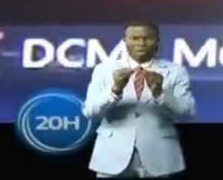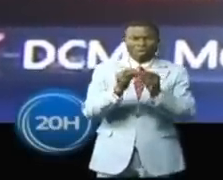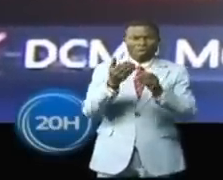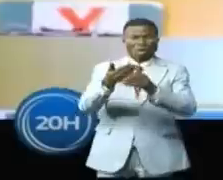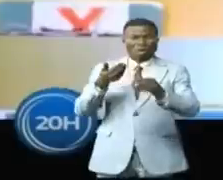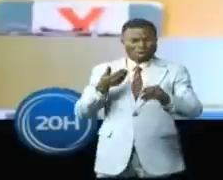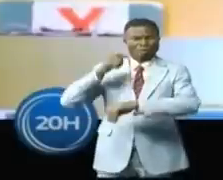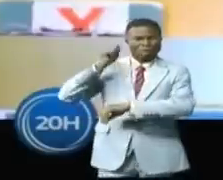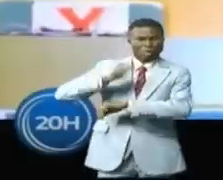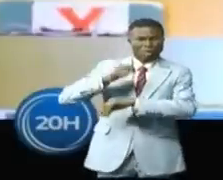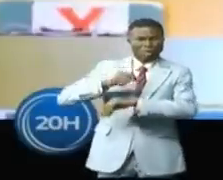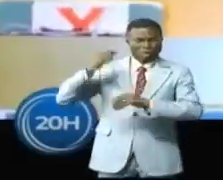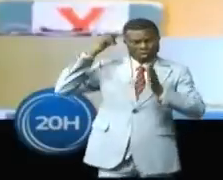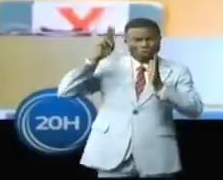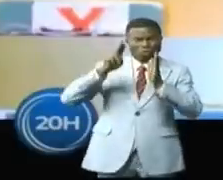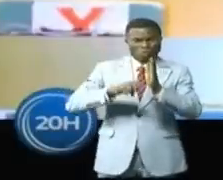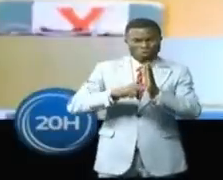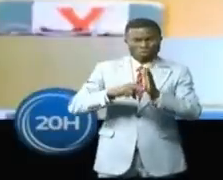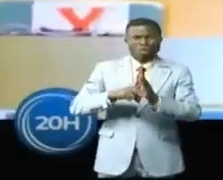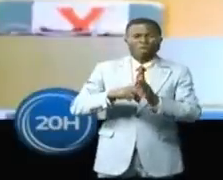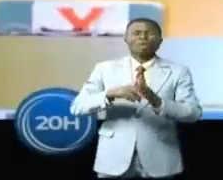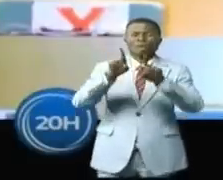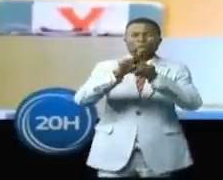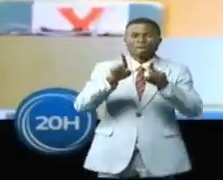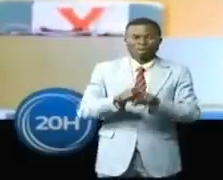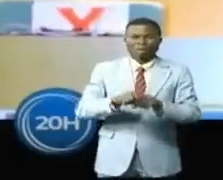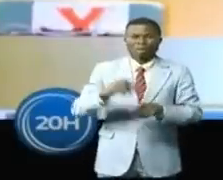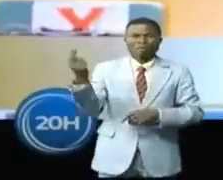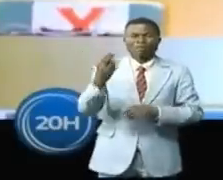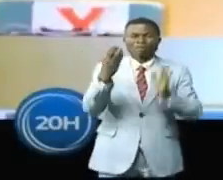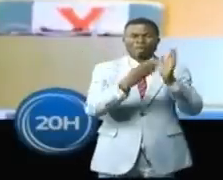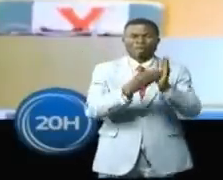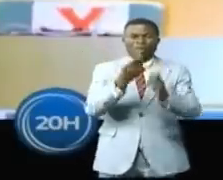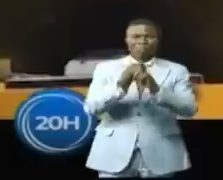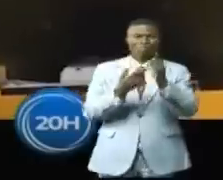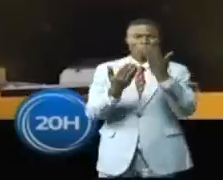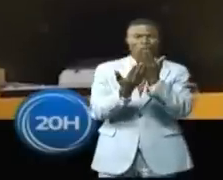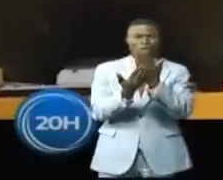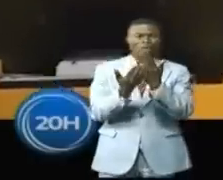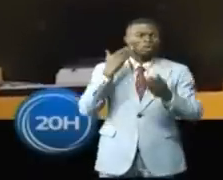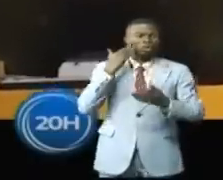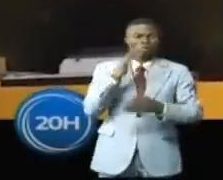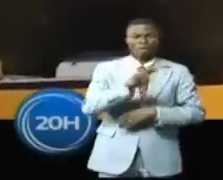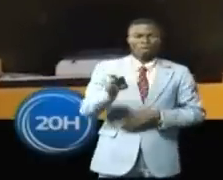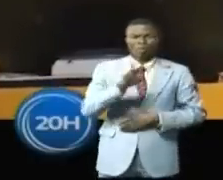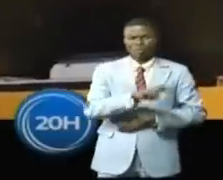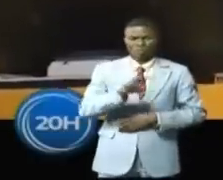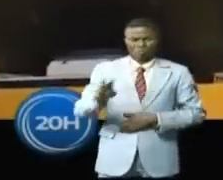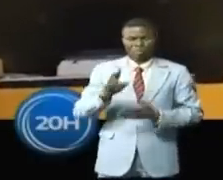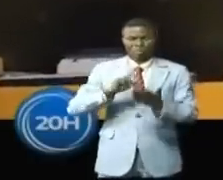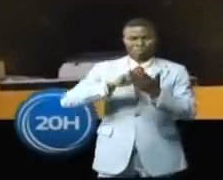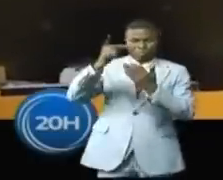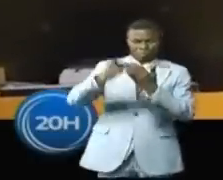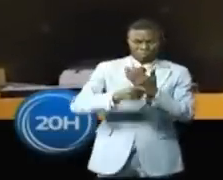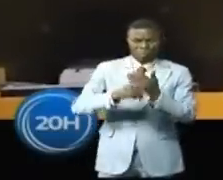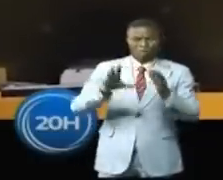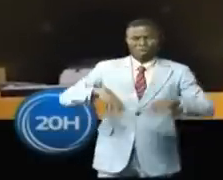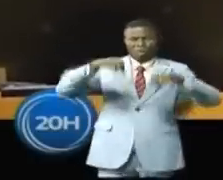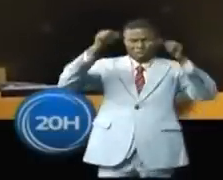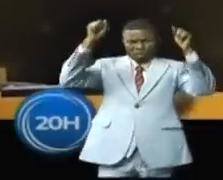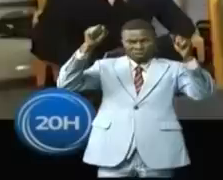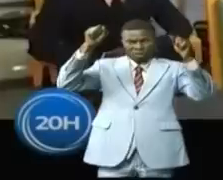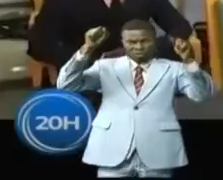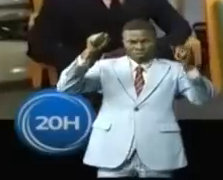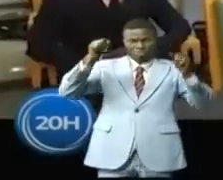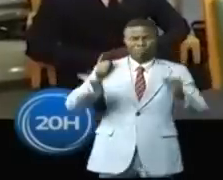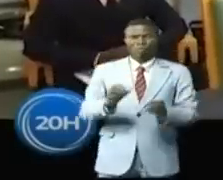juridiques gouvernementaux le 28 et le 29 juin 2022. Ainsi, ce projet d'amendement est